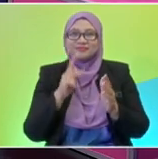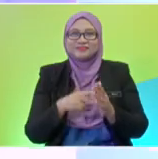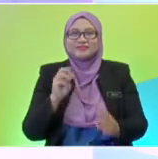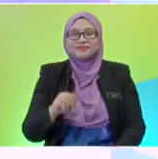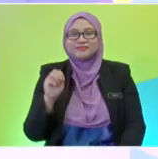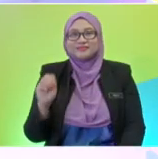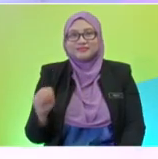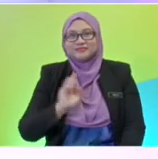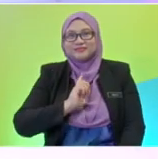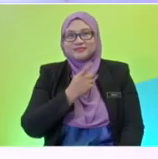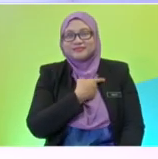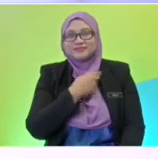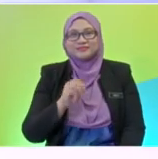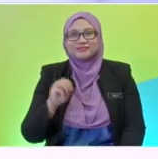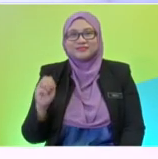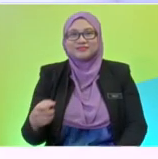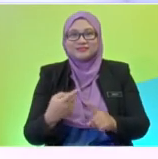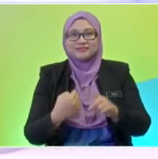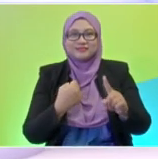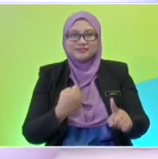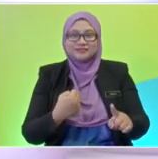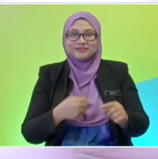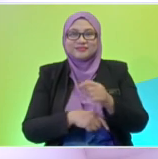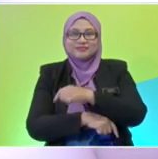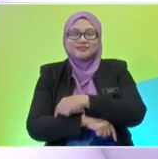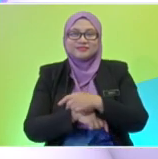hari ini daripada sekolah